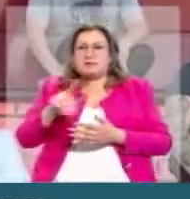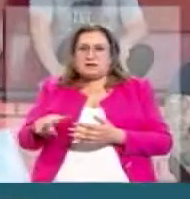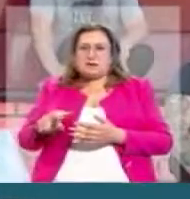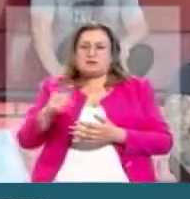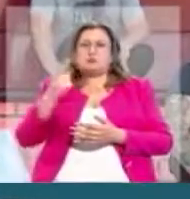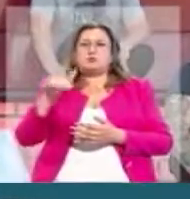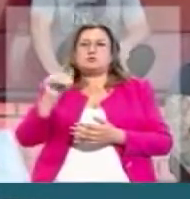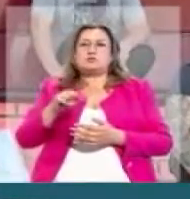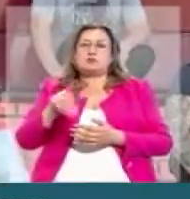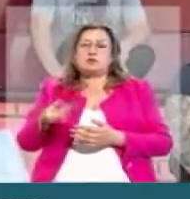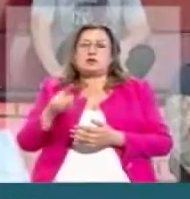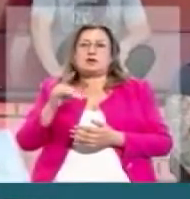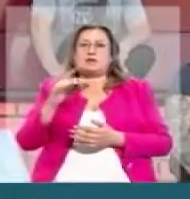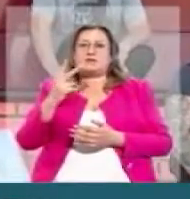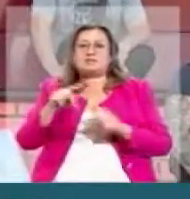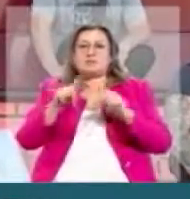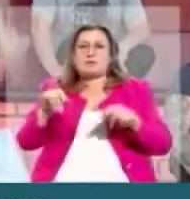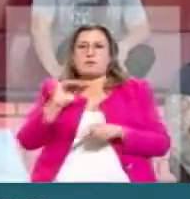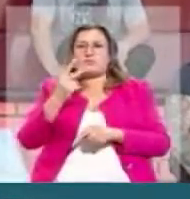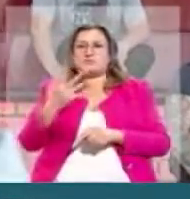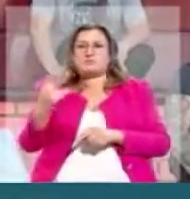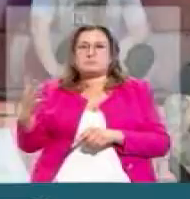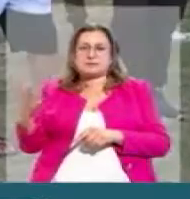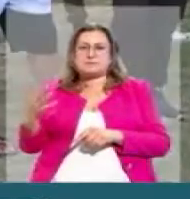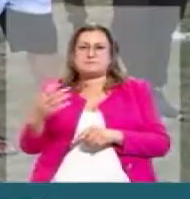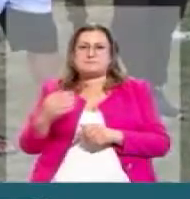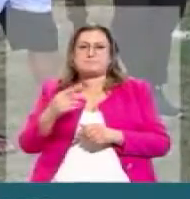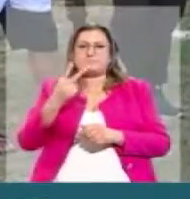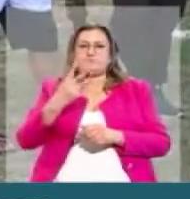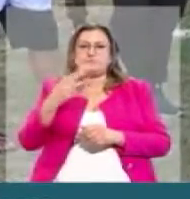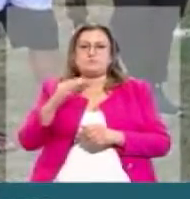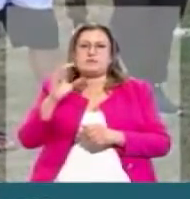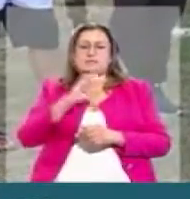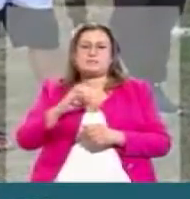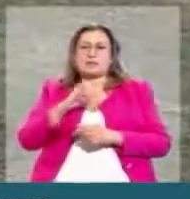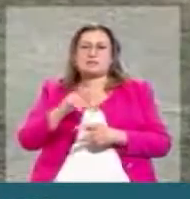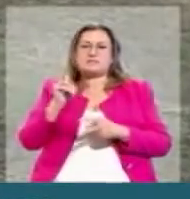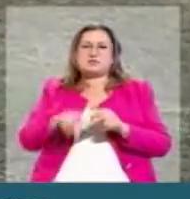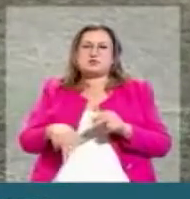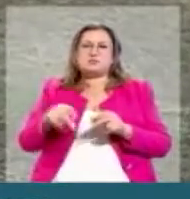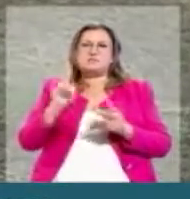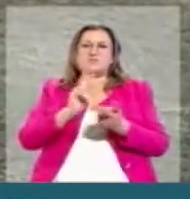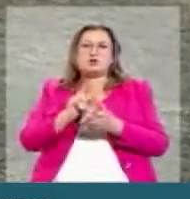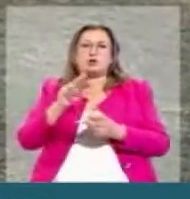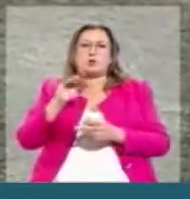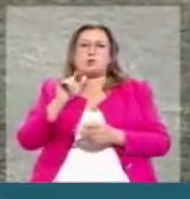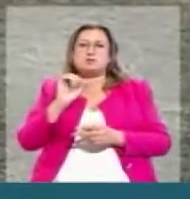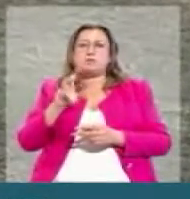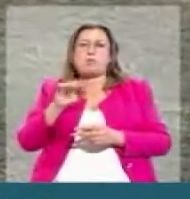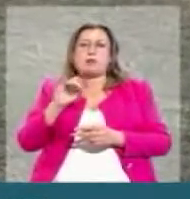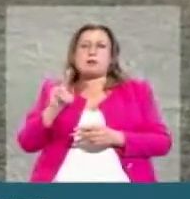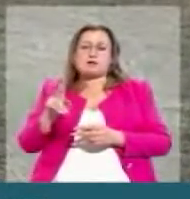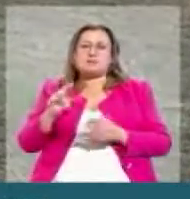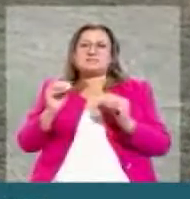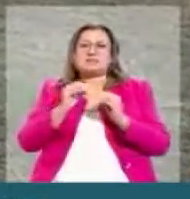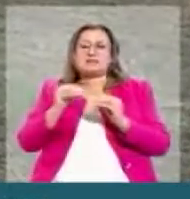тенге. 100 тысяч тенге и 2 сертификата по 25 тысяч тенге. 24 сентября завершились встречи по Тогуз-Кумалак. По